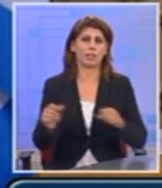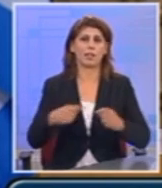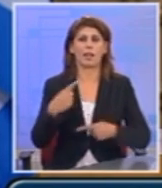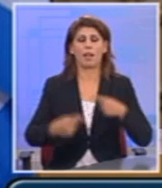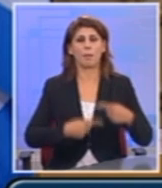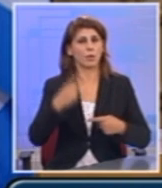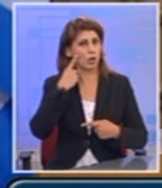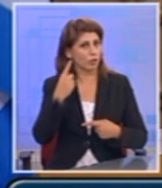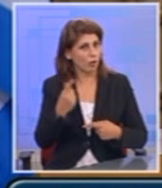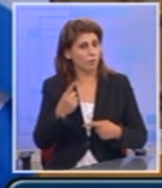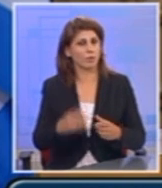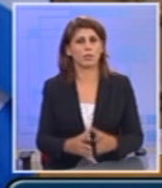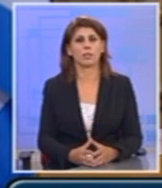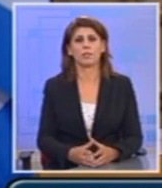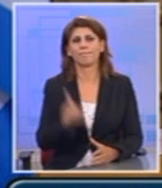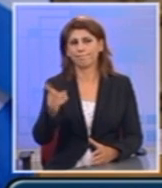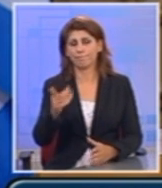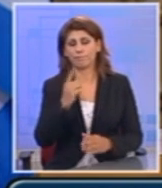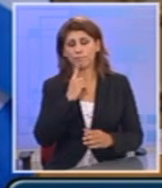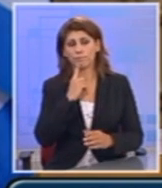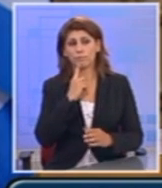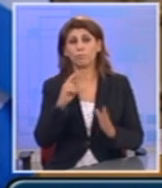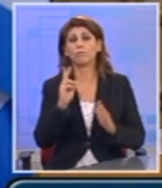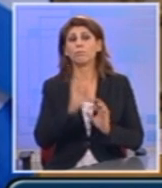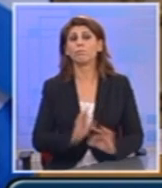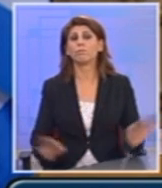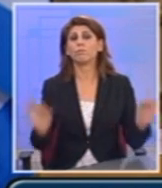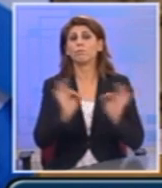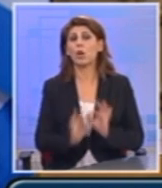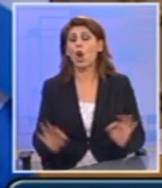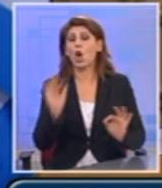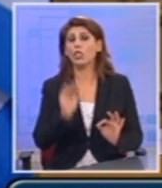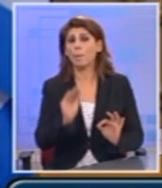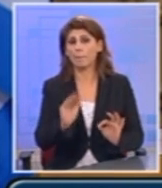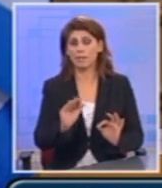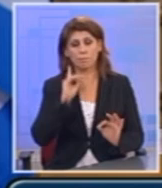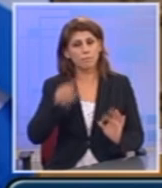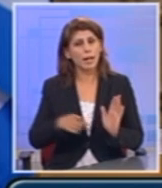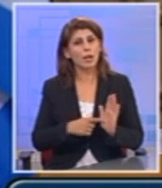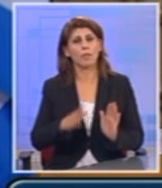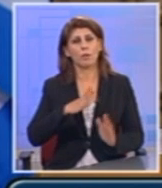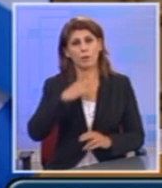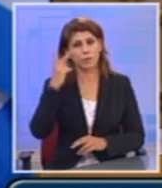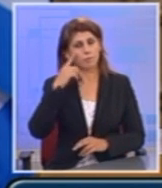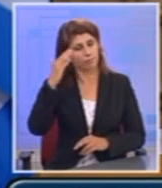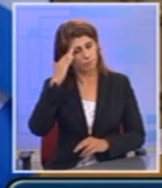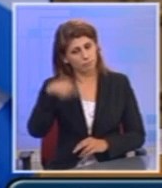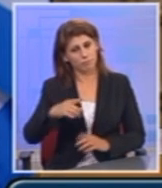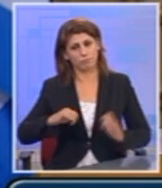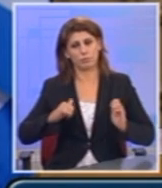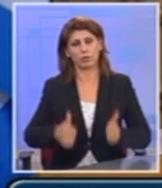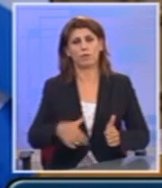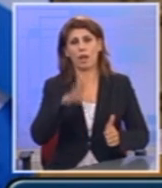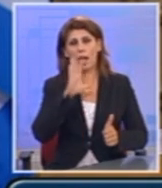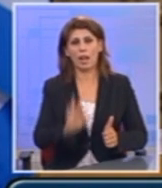εμπειρογνώμονές του κρούει τον κόδρα του κινδύνου για την παραβίαση των ανθρωπίνων δικαιωμάτων και χαιρετίζει αυτή την πρωτοβουλία